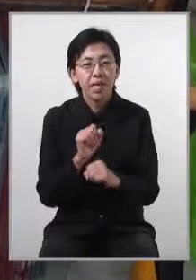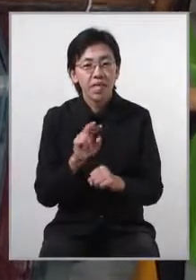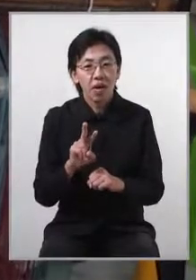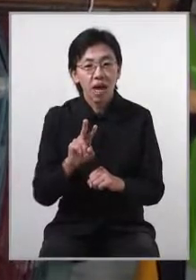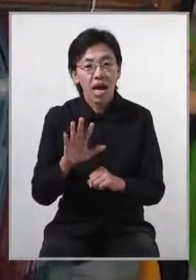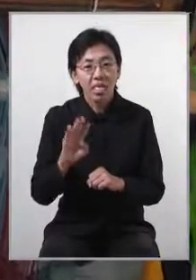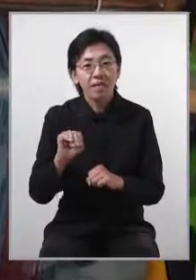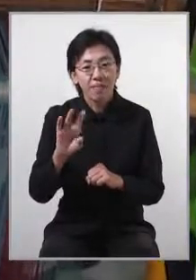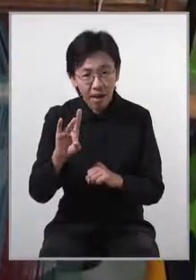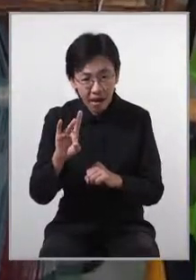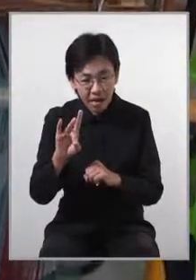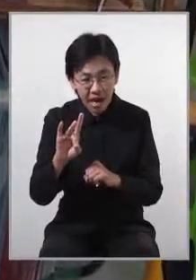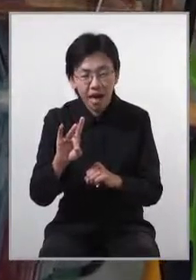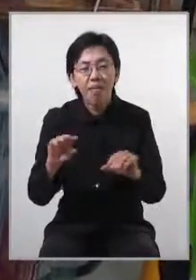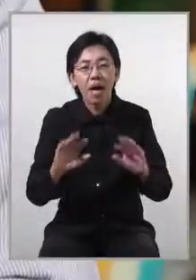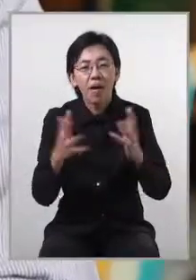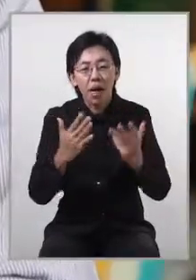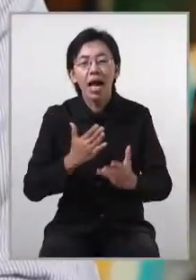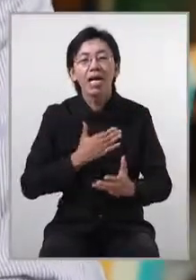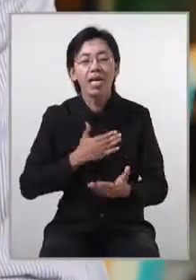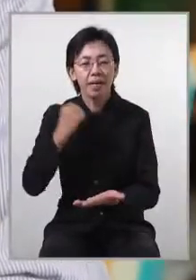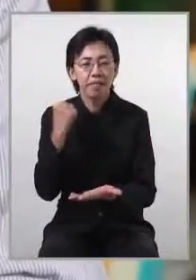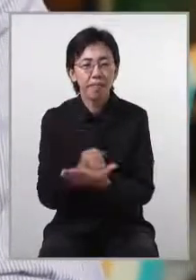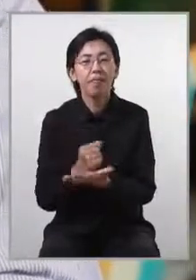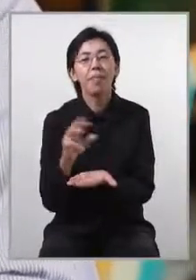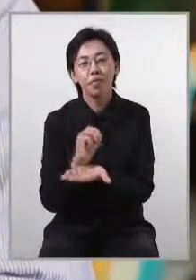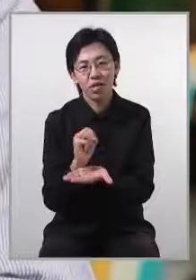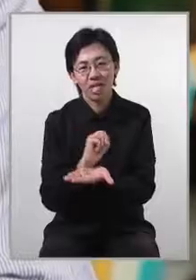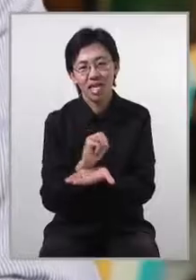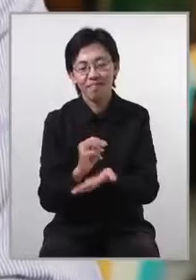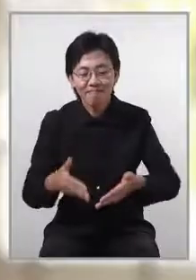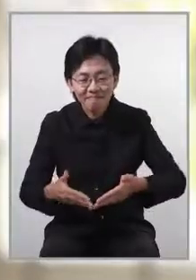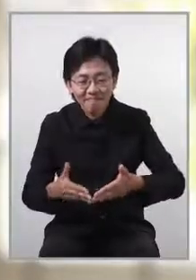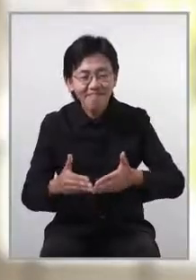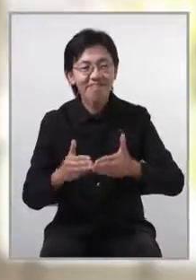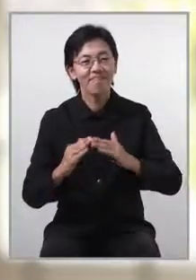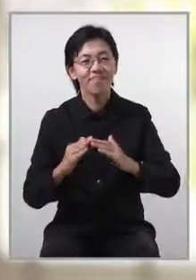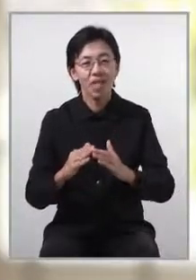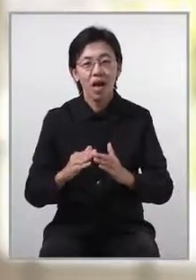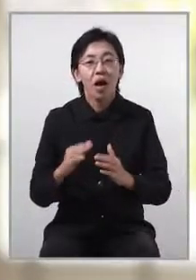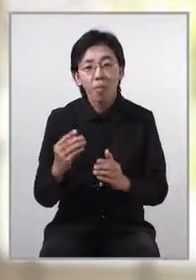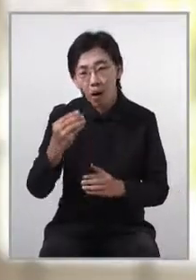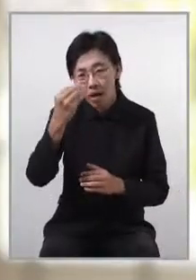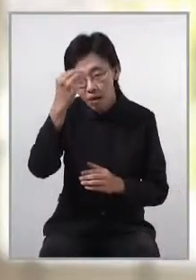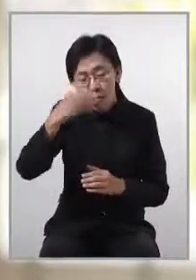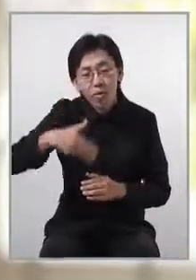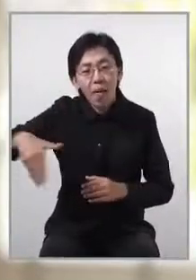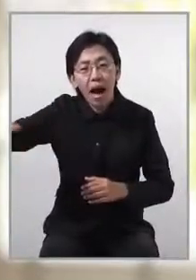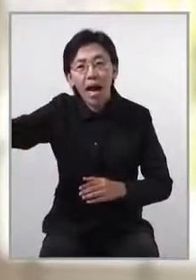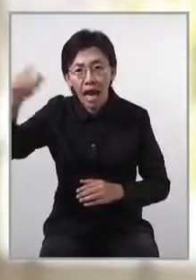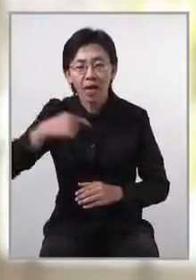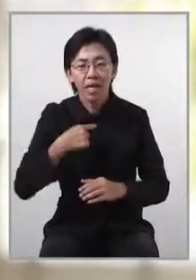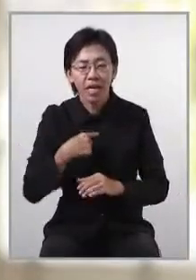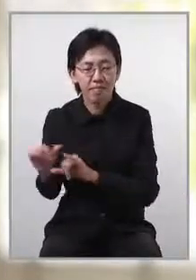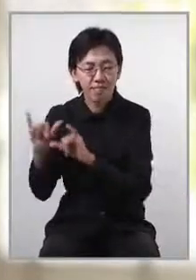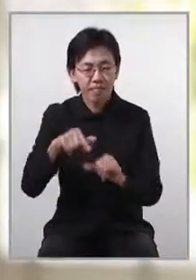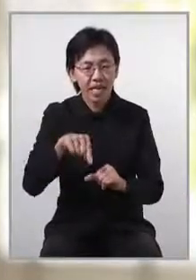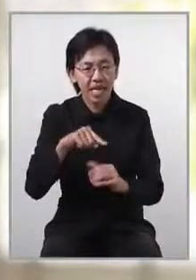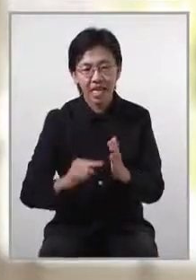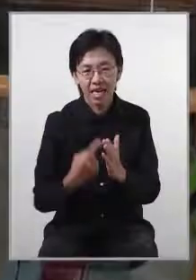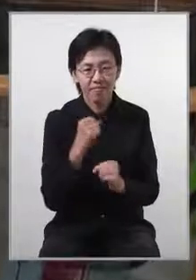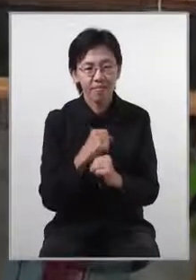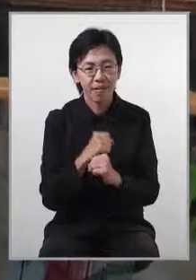เนี่ยเราเลยขอจดทะเบียนเป็นมูลนิธิขึ้นมา อ๋อครับ นะพอเข้าไปปั๊บแล้วก็โยกย้ายมีตรงนี้เลย คร ับ เริ่ม48เลยต